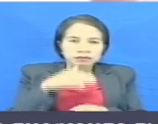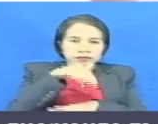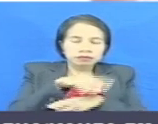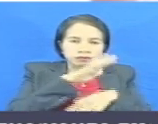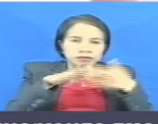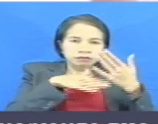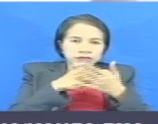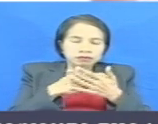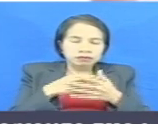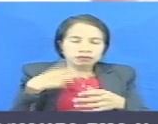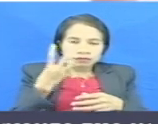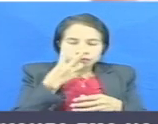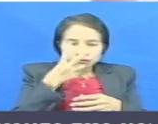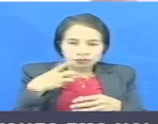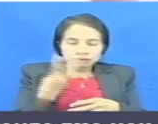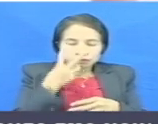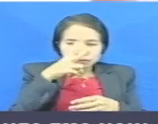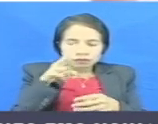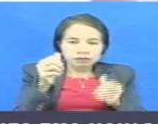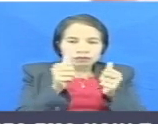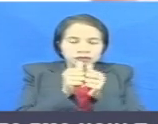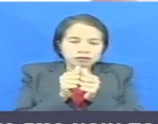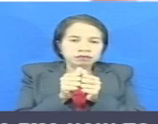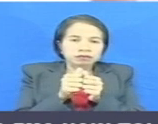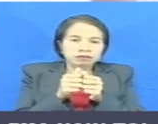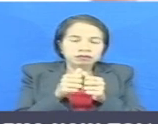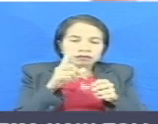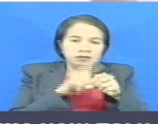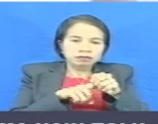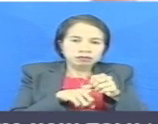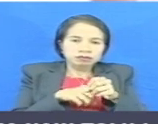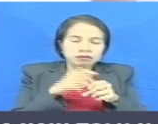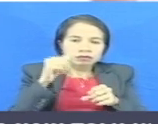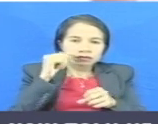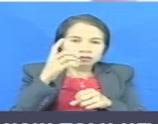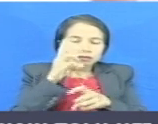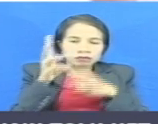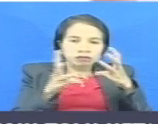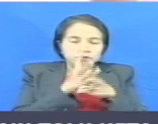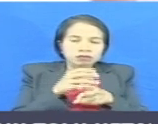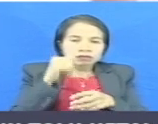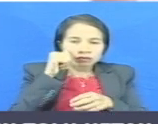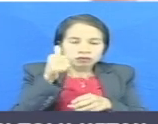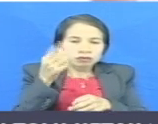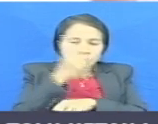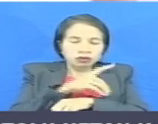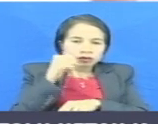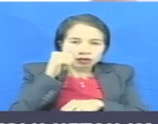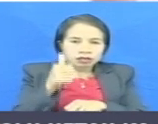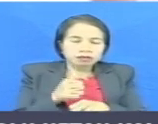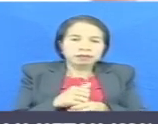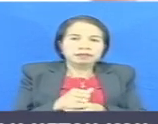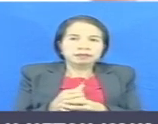Diak maluk sirat irmai taba kumpaina previsa un tempo husi mundu balauron abanian ne BRTTL rekoila husi direstau nasional metrologia i geofisika